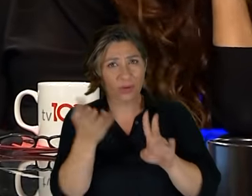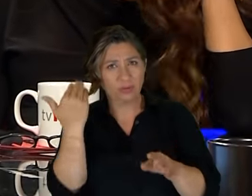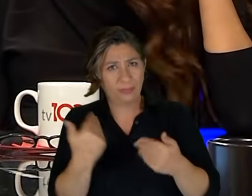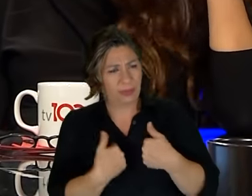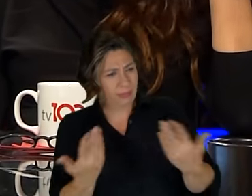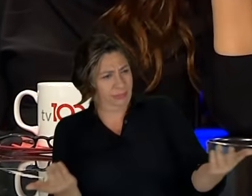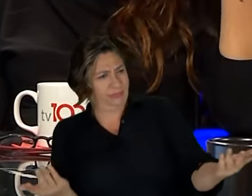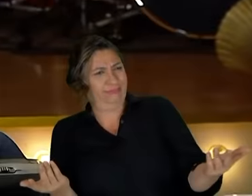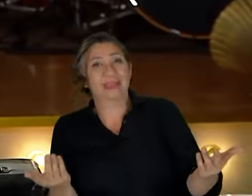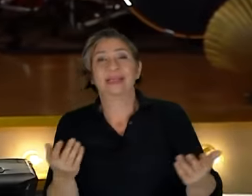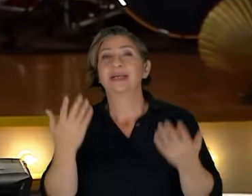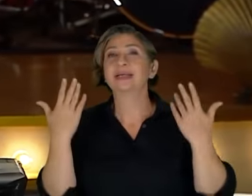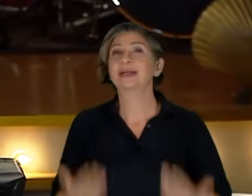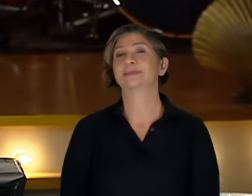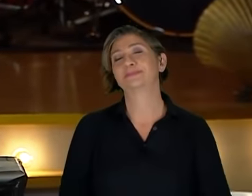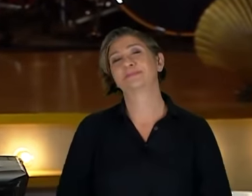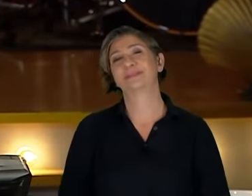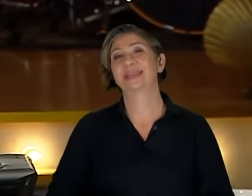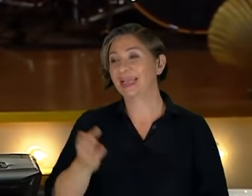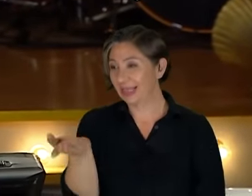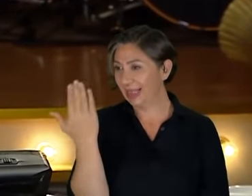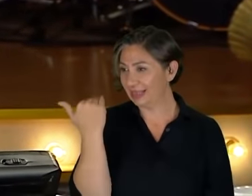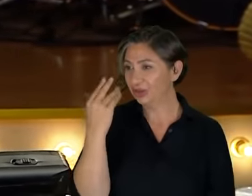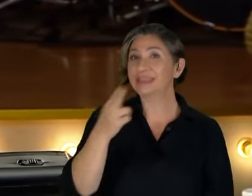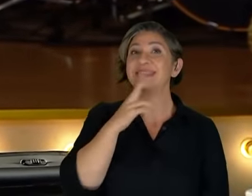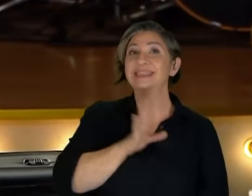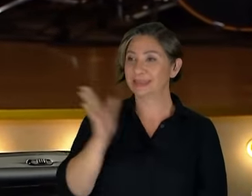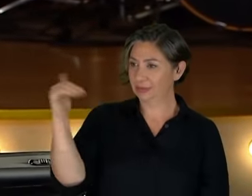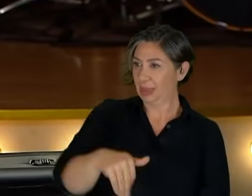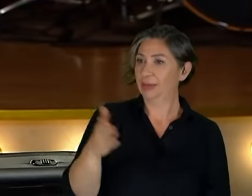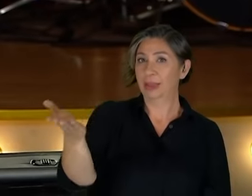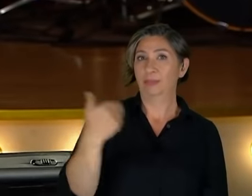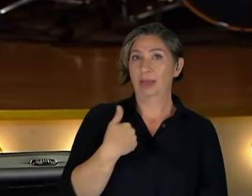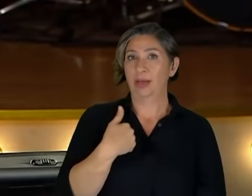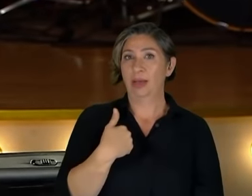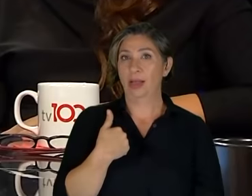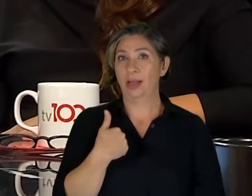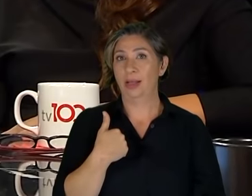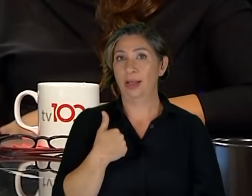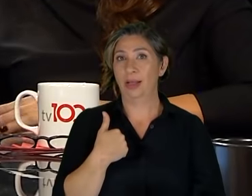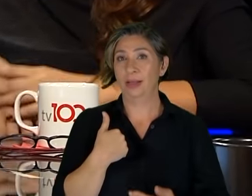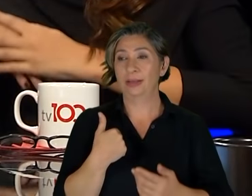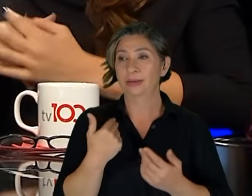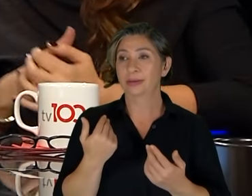Hayır ama senin çocuğu ya geçen gün işte senin çocuk gelmedi mi bana? Yani